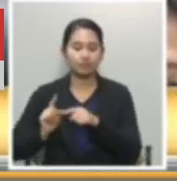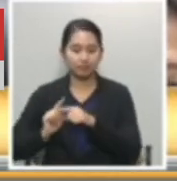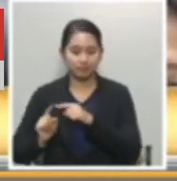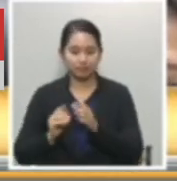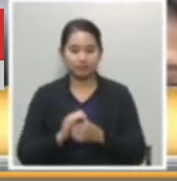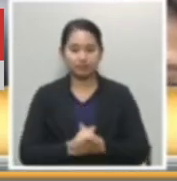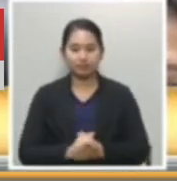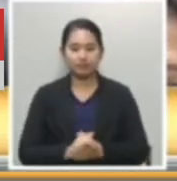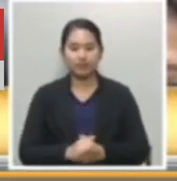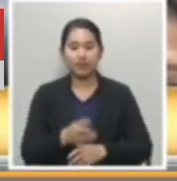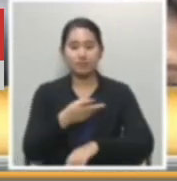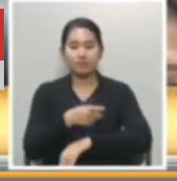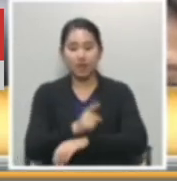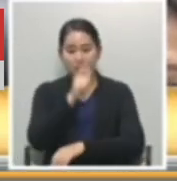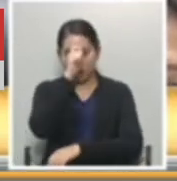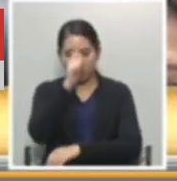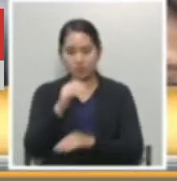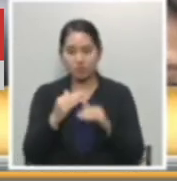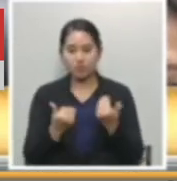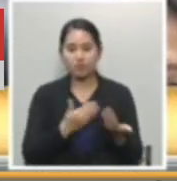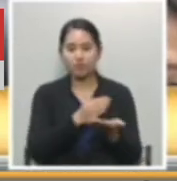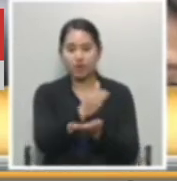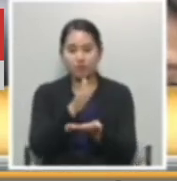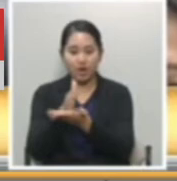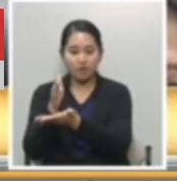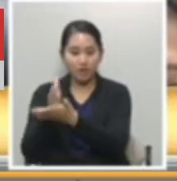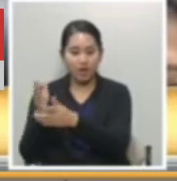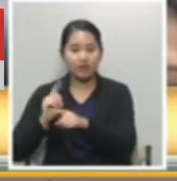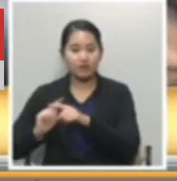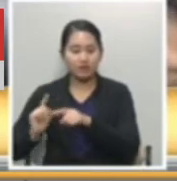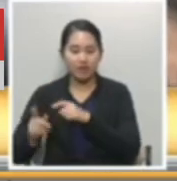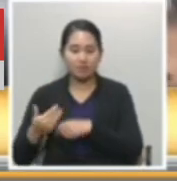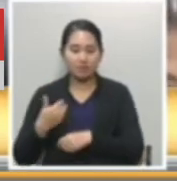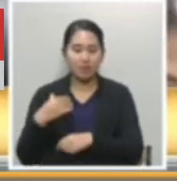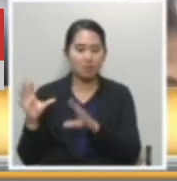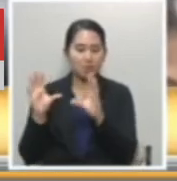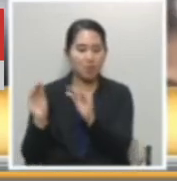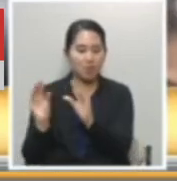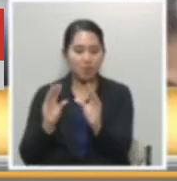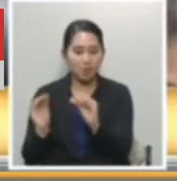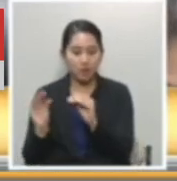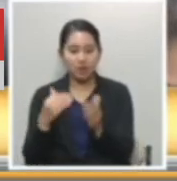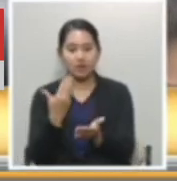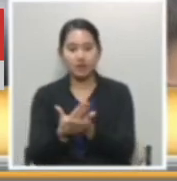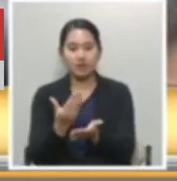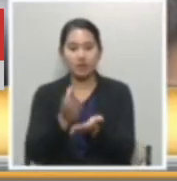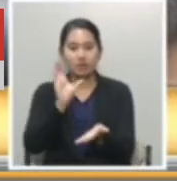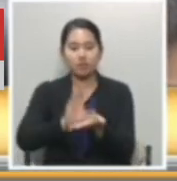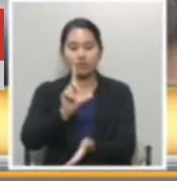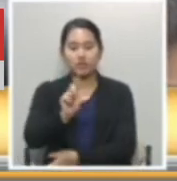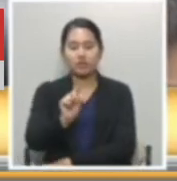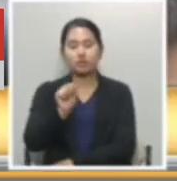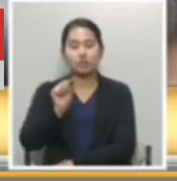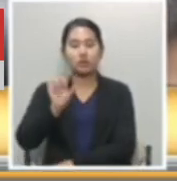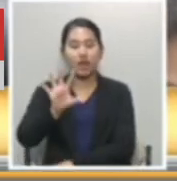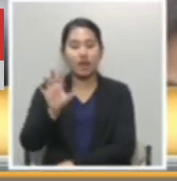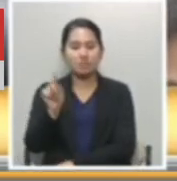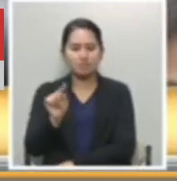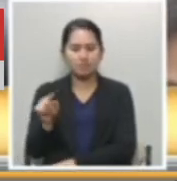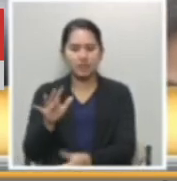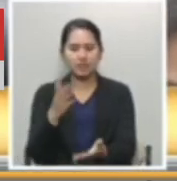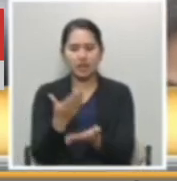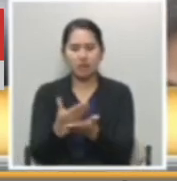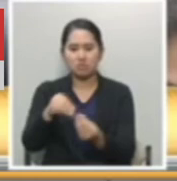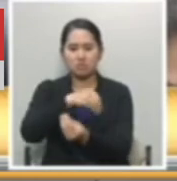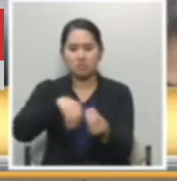ท่านประธานที่เคารพครับหลายฝ่ายนะครับอาจจะวิจารณ์ครับว่างบลงทุน 20.5% นั้นอาจจะไม่พอต่อการ